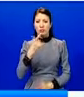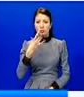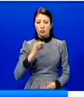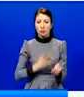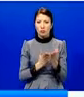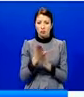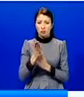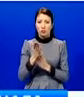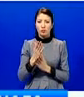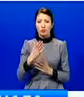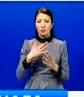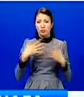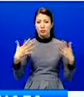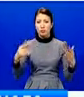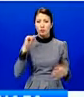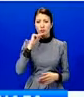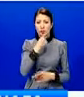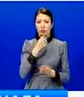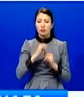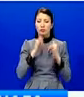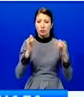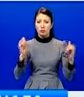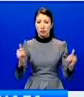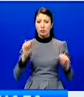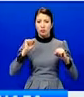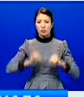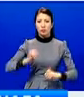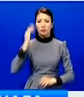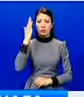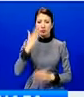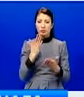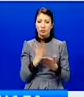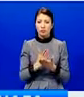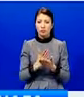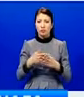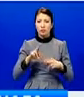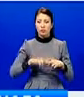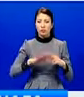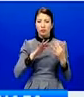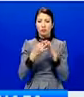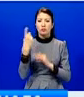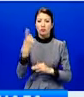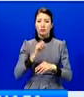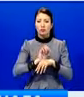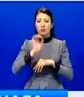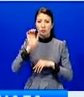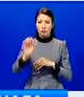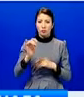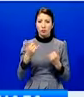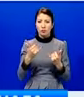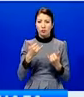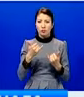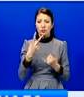айналдыруды басымды мақсат ретінде қоюда. Ауыл шаруашылығы экспортының көлемі бүгінгі таңда